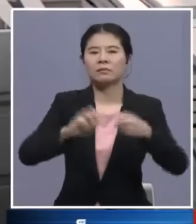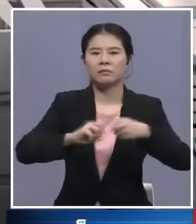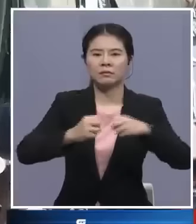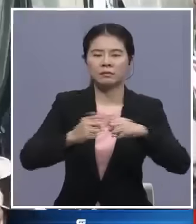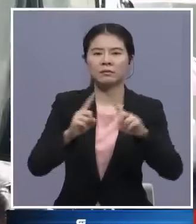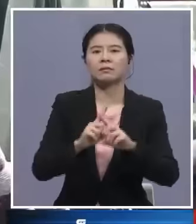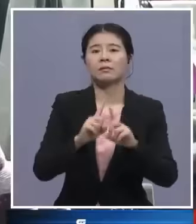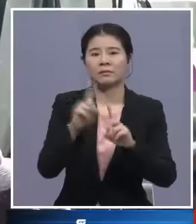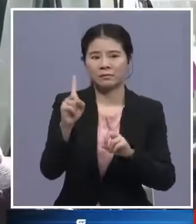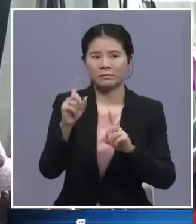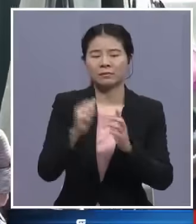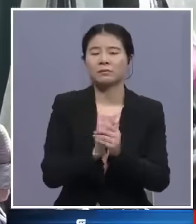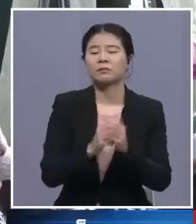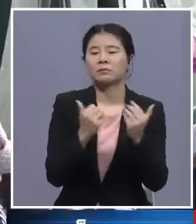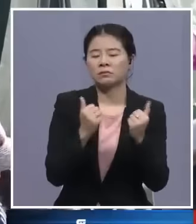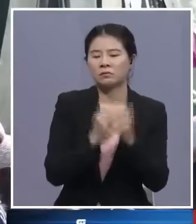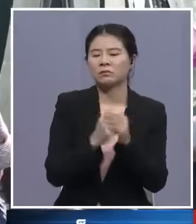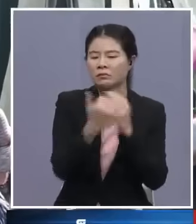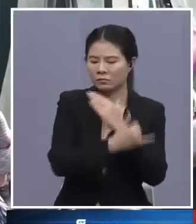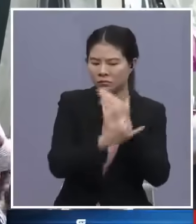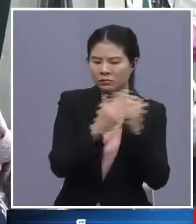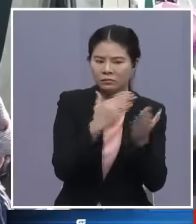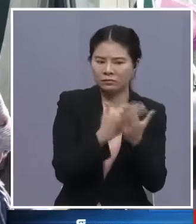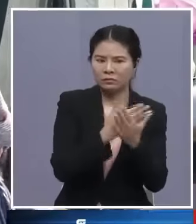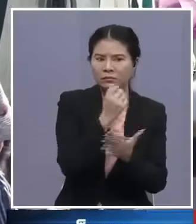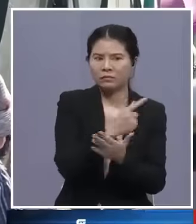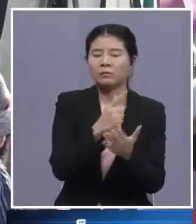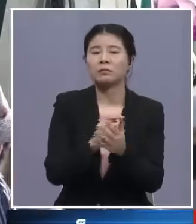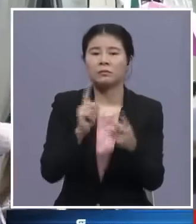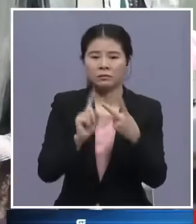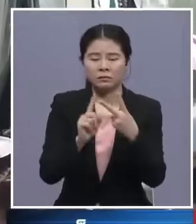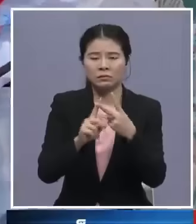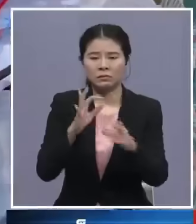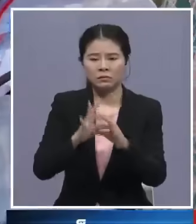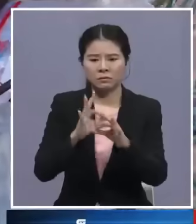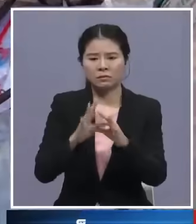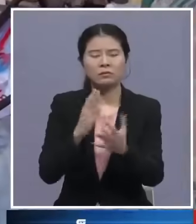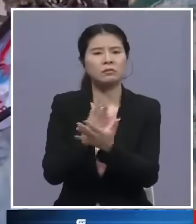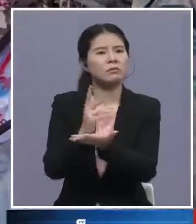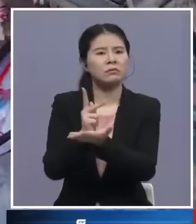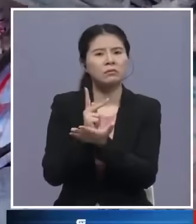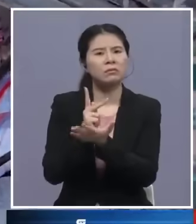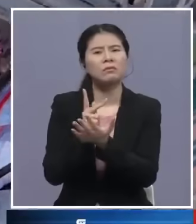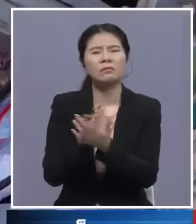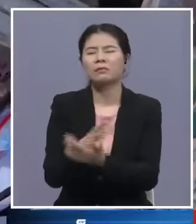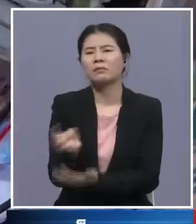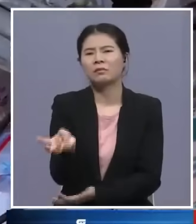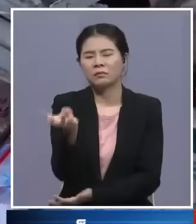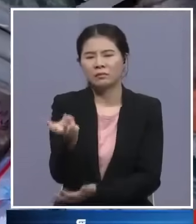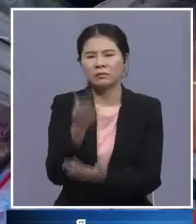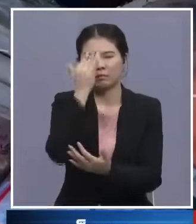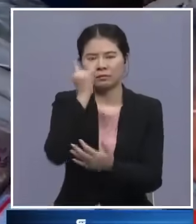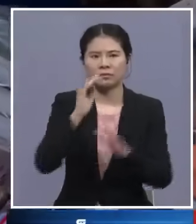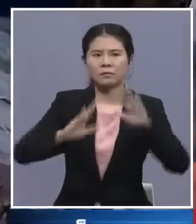เรื่องแรกก็คือมีเงินไหลออกจากประเทศกับประเด็นที่ 2ก็คือธนาคารไม่ปล่อยเงินกู้ออืก็คือเปรียบเทียบให้เห็นข้อมูลแหละว่า